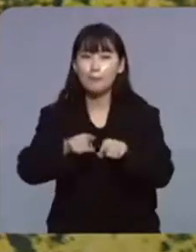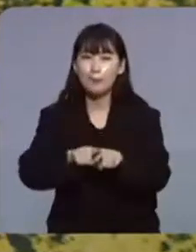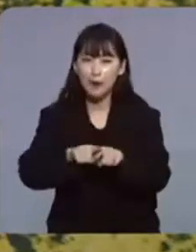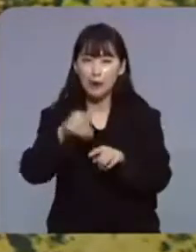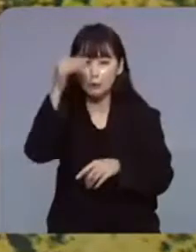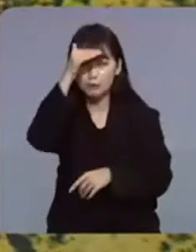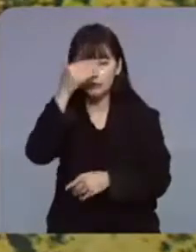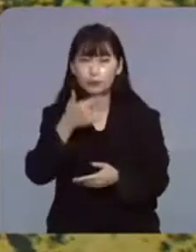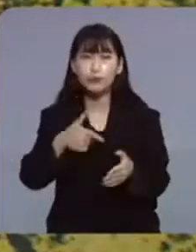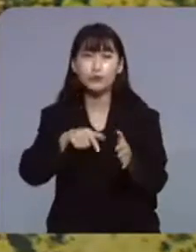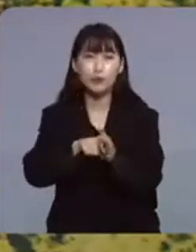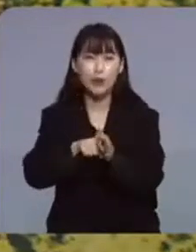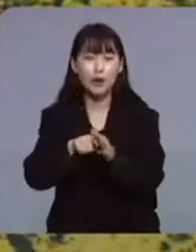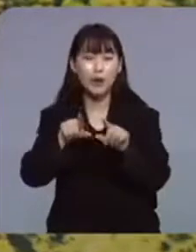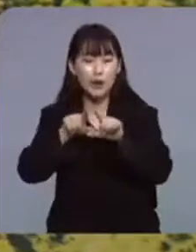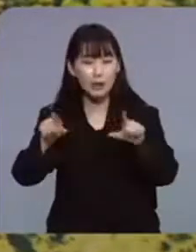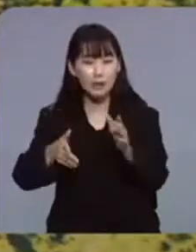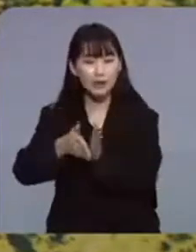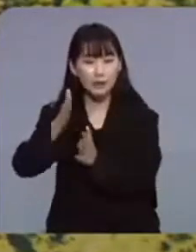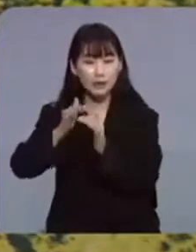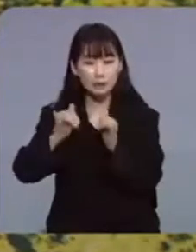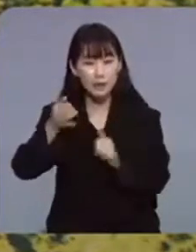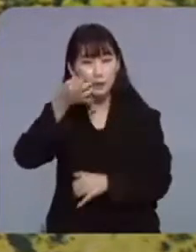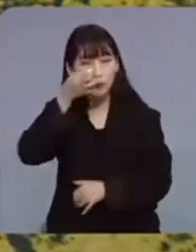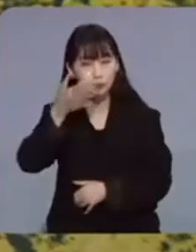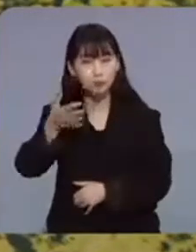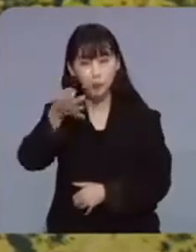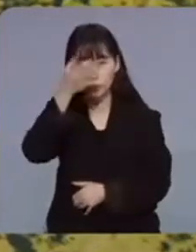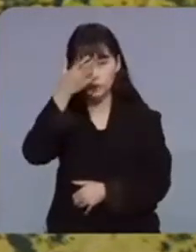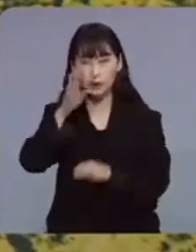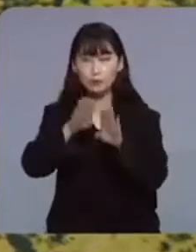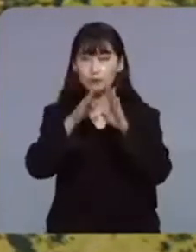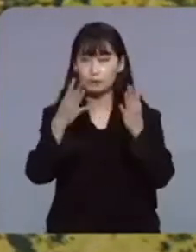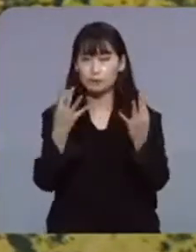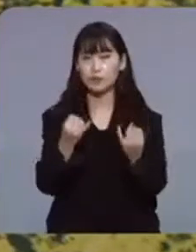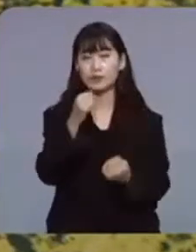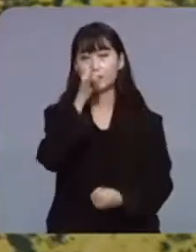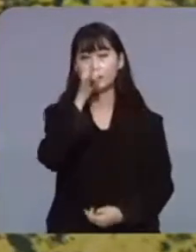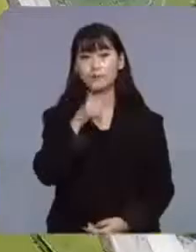일반 시민들에게 개방하는 곳들이 늘고 있습니다. 박웅 기자의 보도입니다.